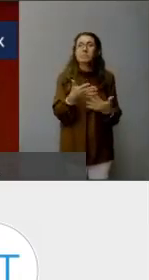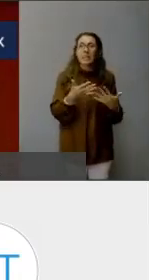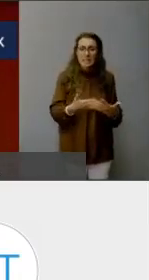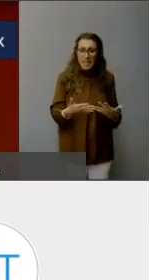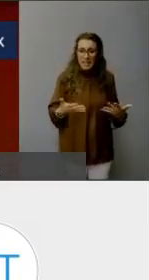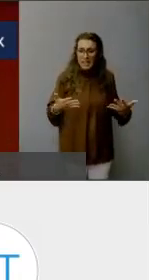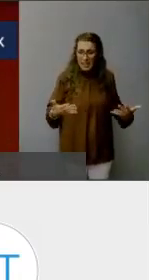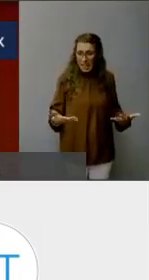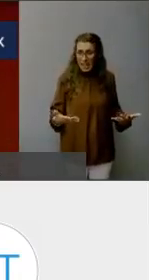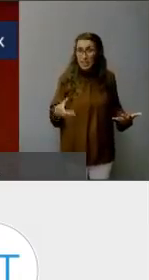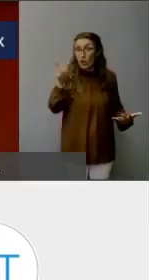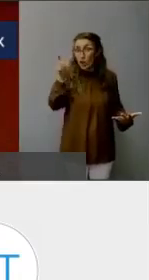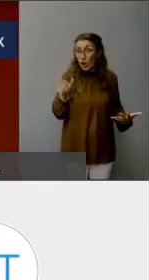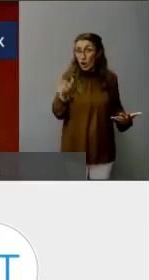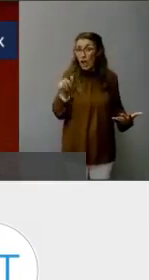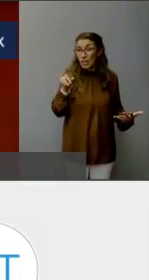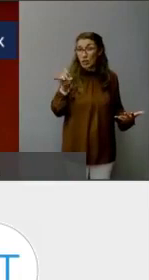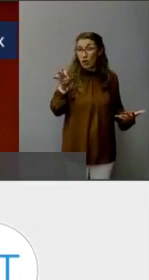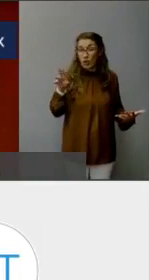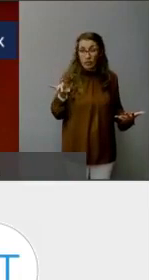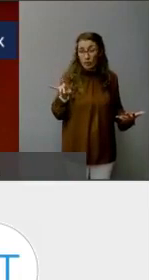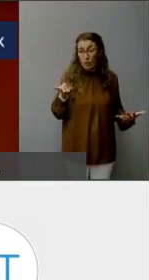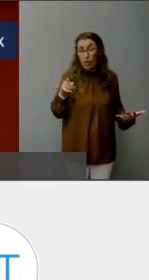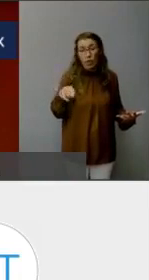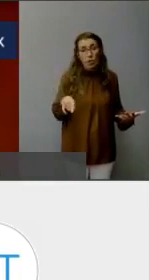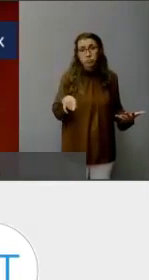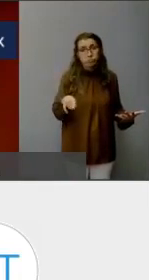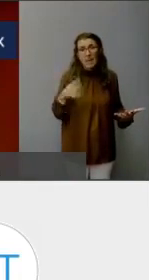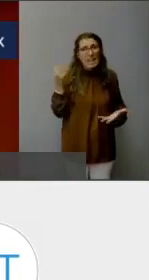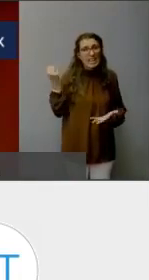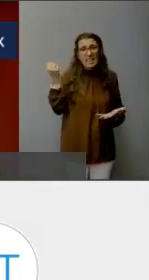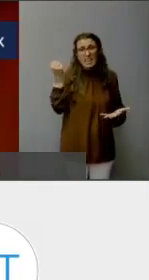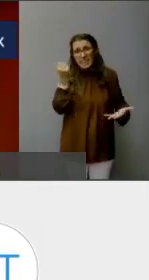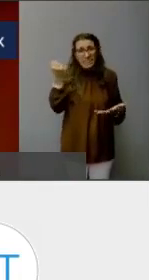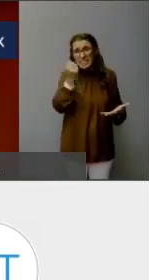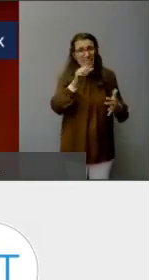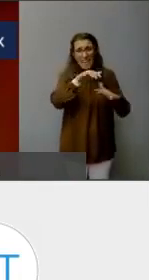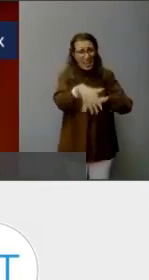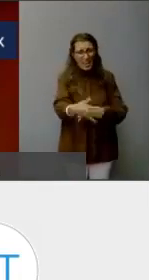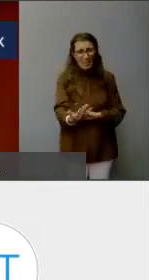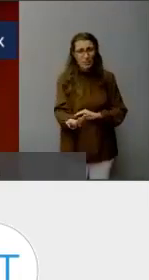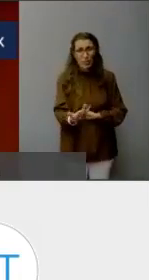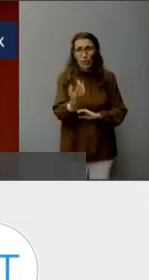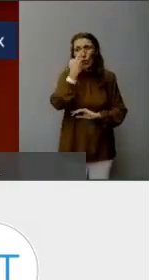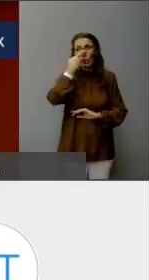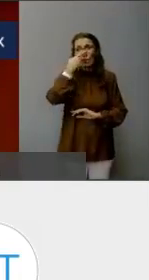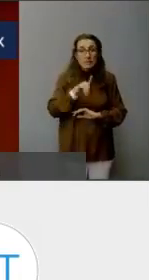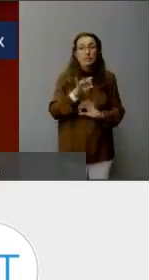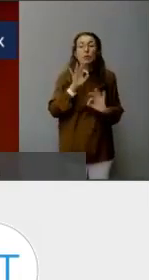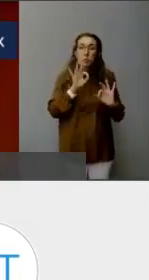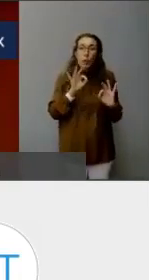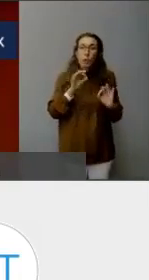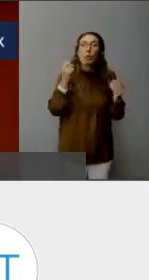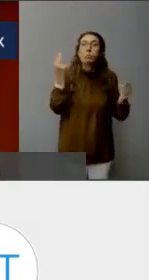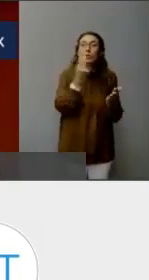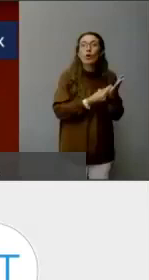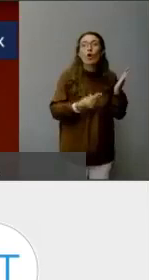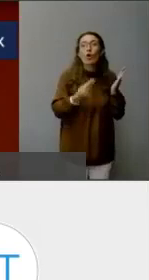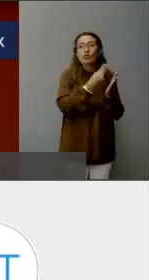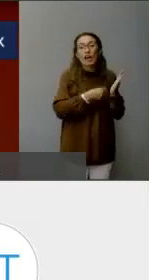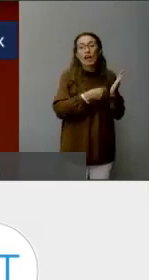marchese catena dorno e magari investire li diversamente creando un operazione in piena green economy magari